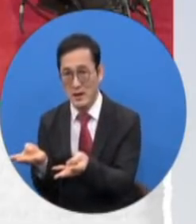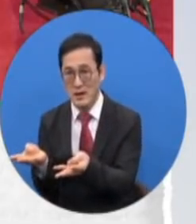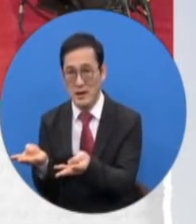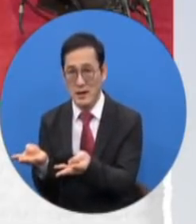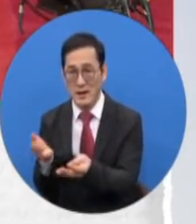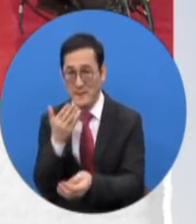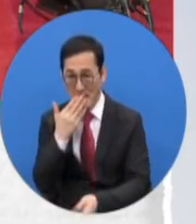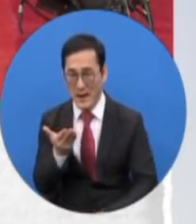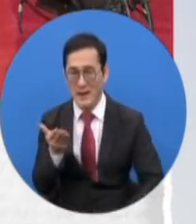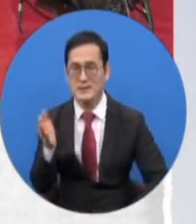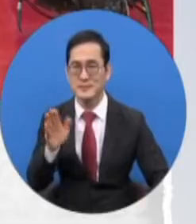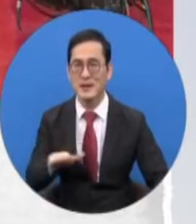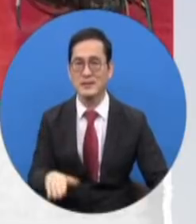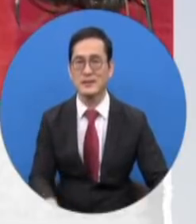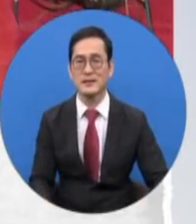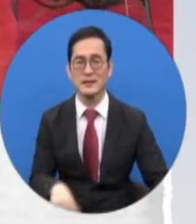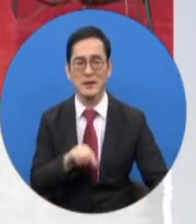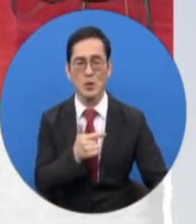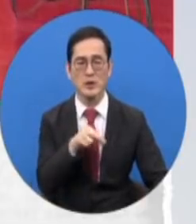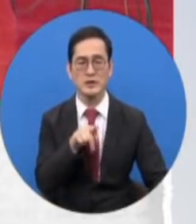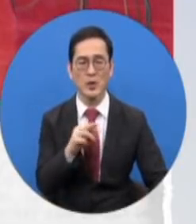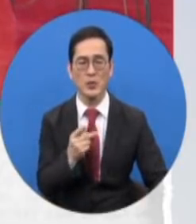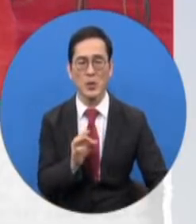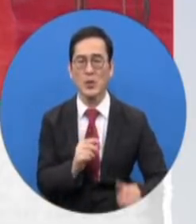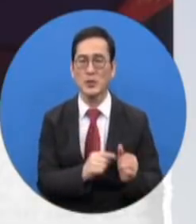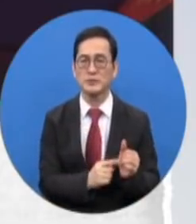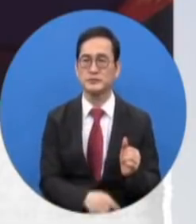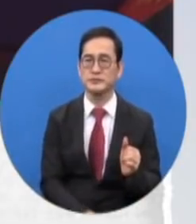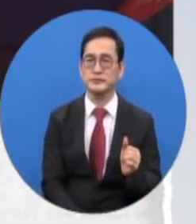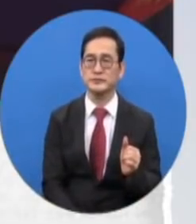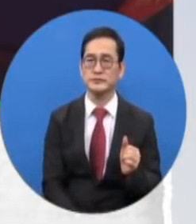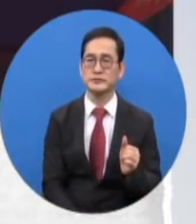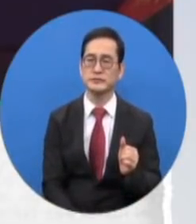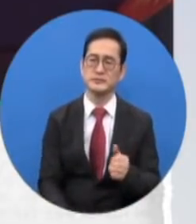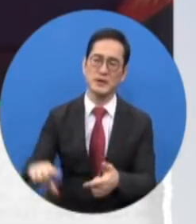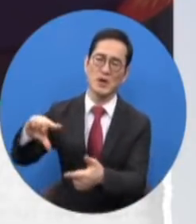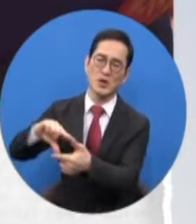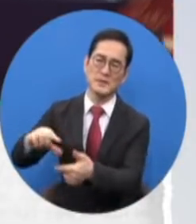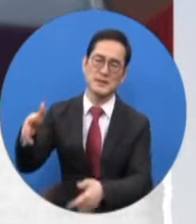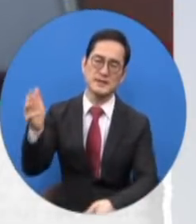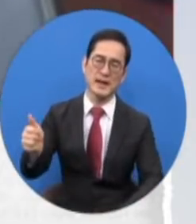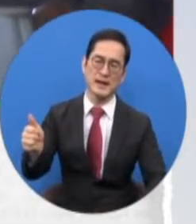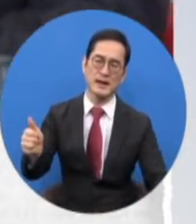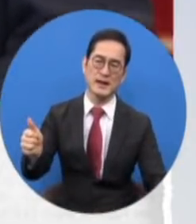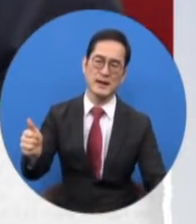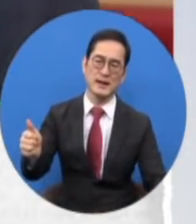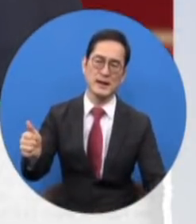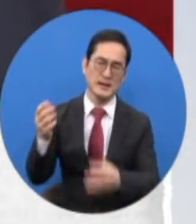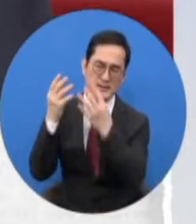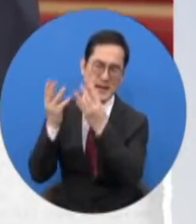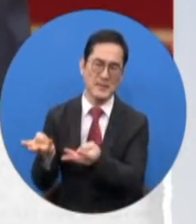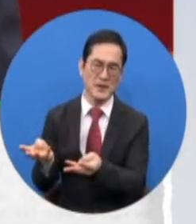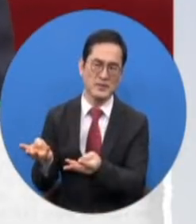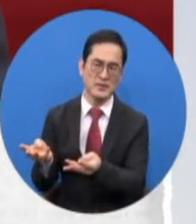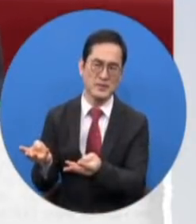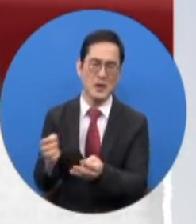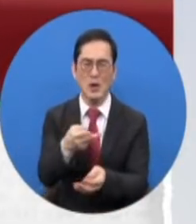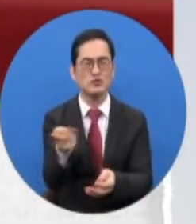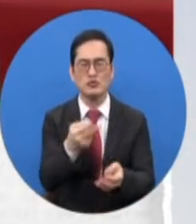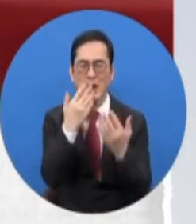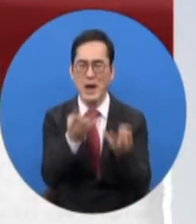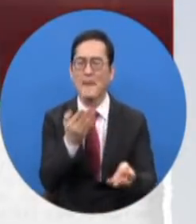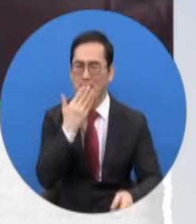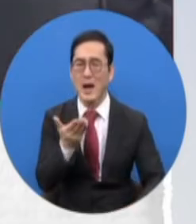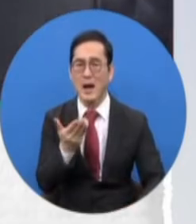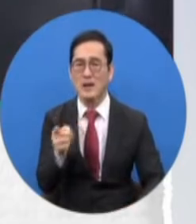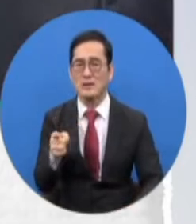수 있지만 권성동 의원이 지적한 바와 같이 김경수 전 경남지사와의 사면을 염두에 둔 정치적